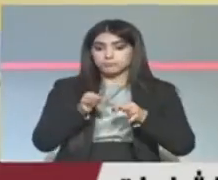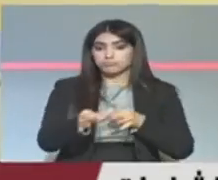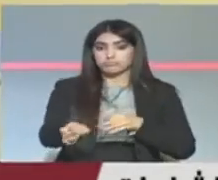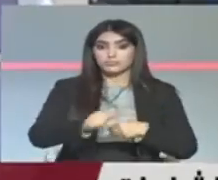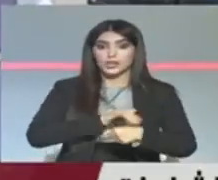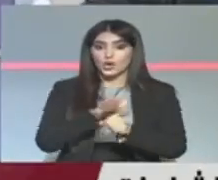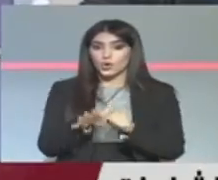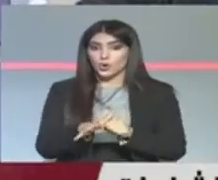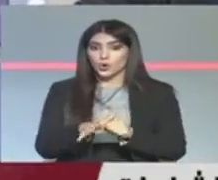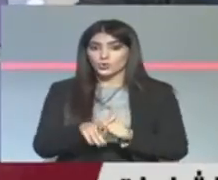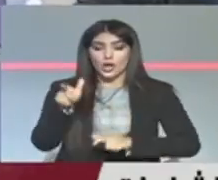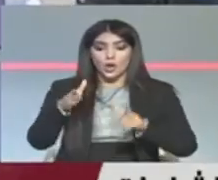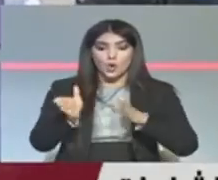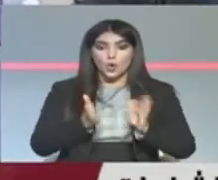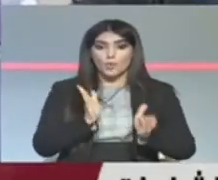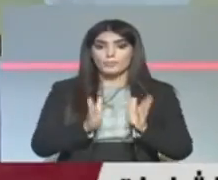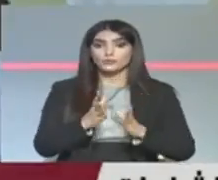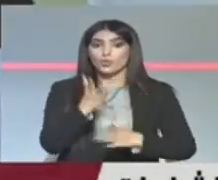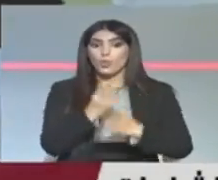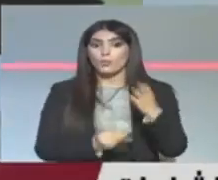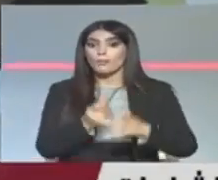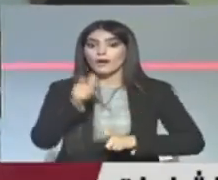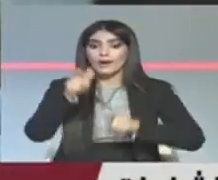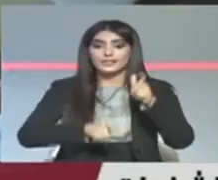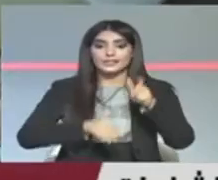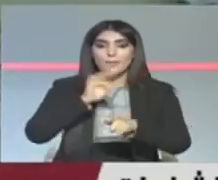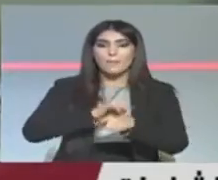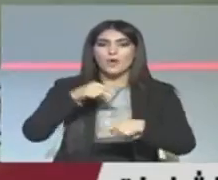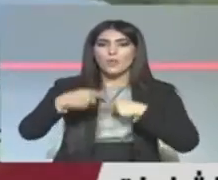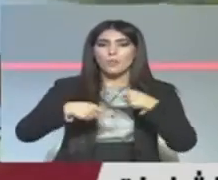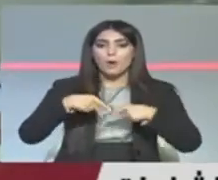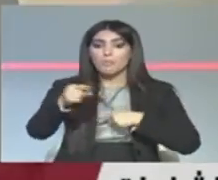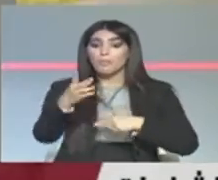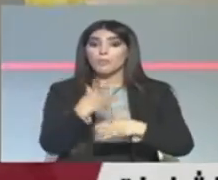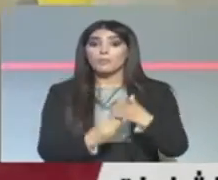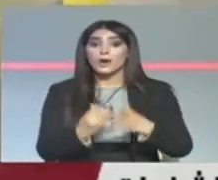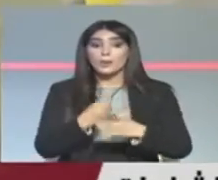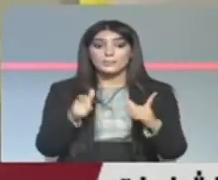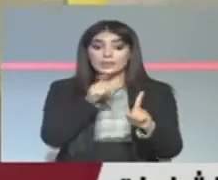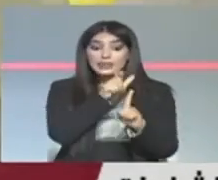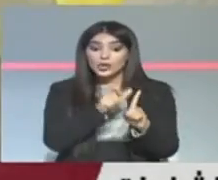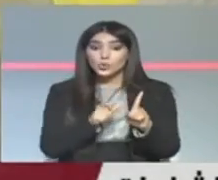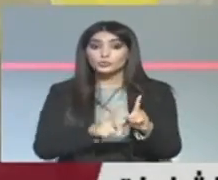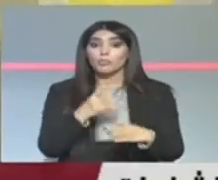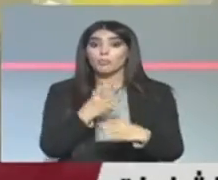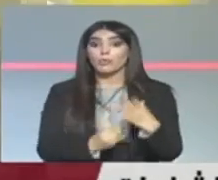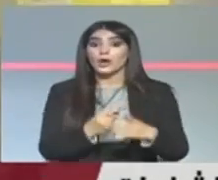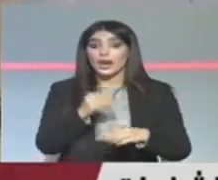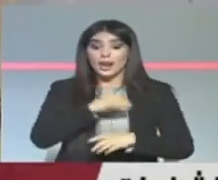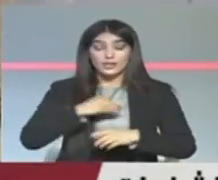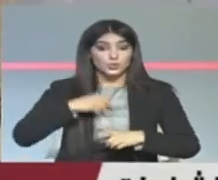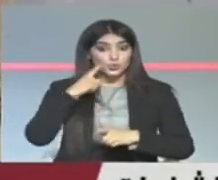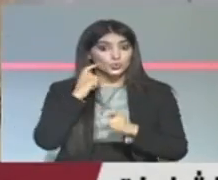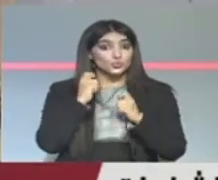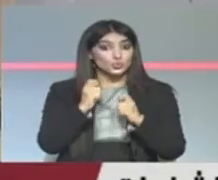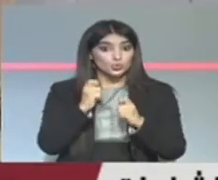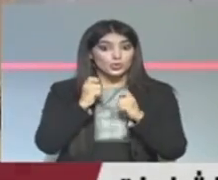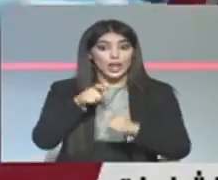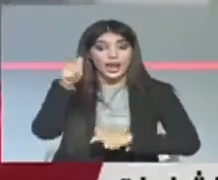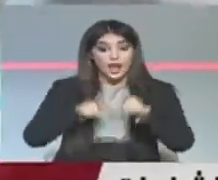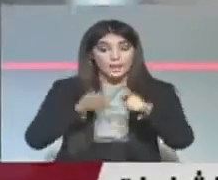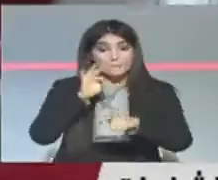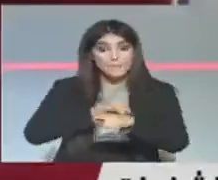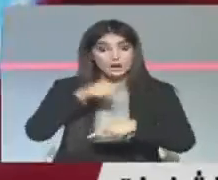بفيروس كرونا المستشفيات العموميه تشهد عزوف المرضى العاديين لمتابعه وضعهم الصحي والاطباء يحذرون خاصه دوي